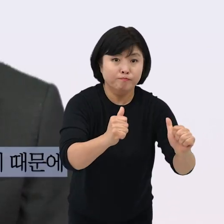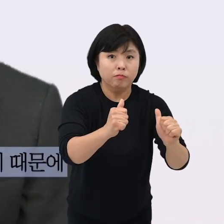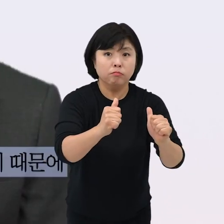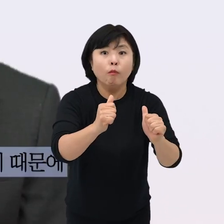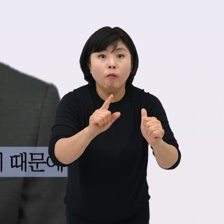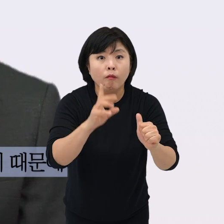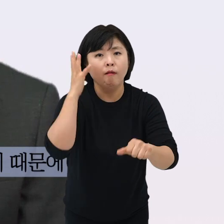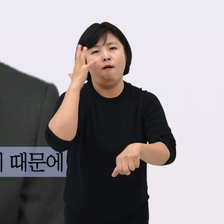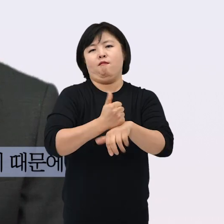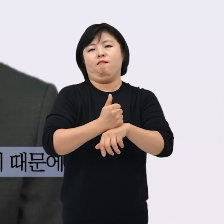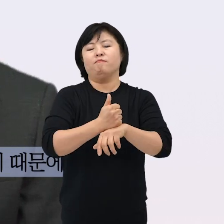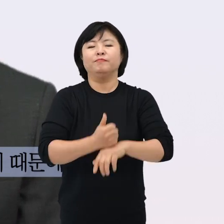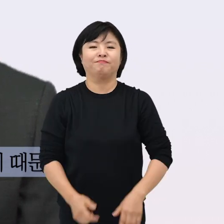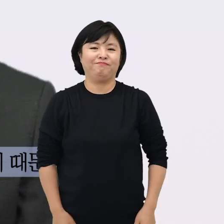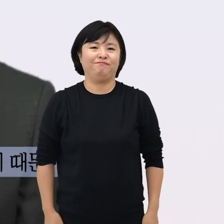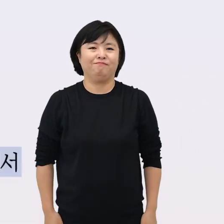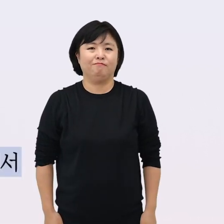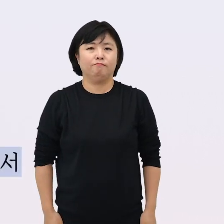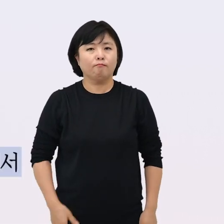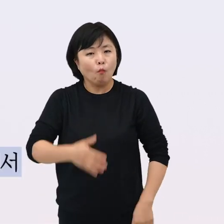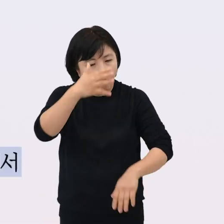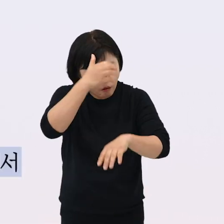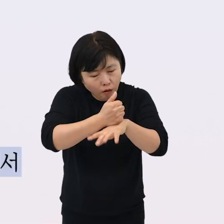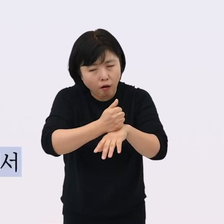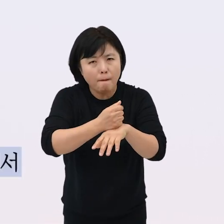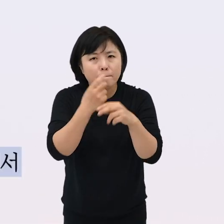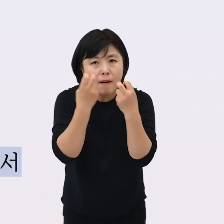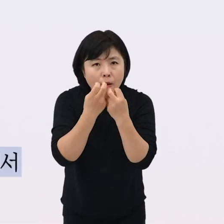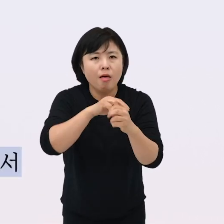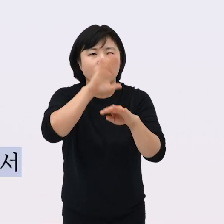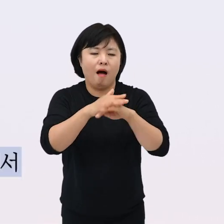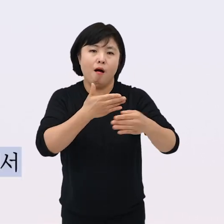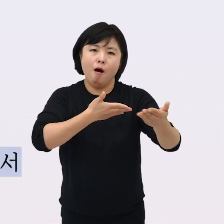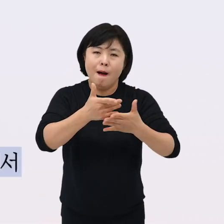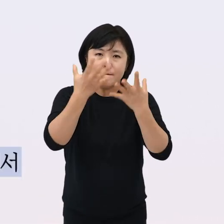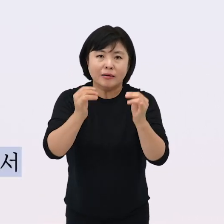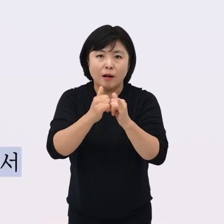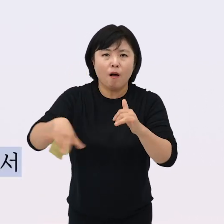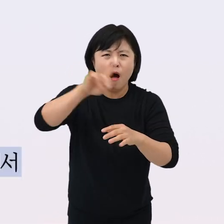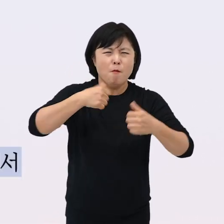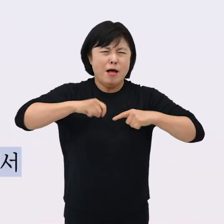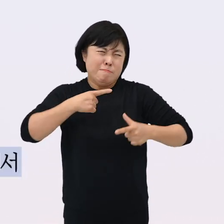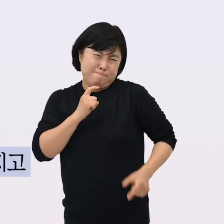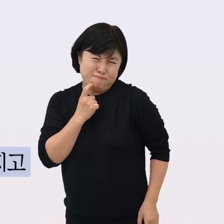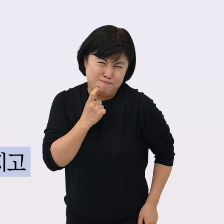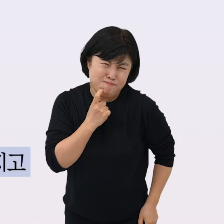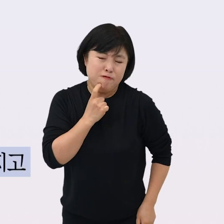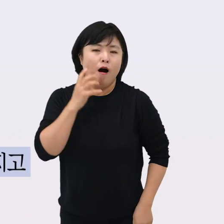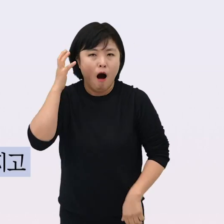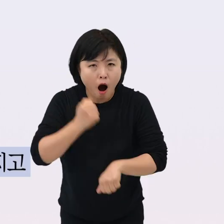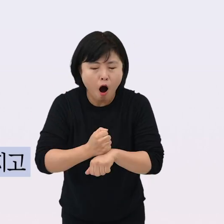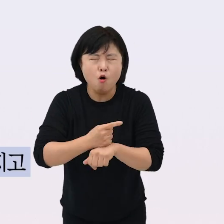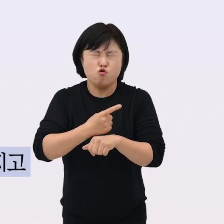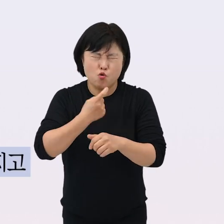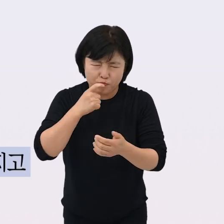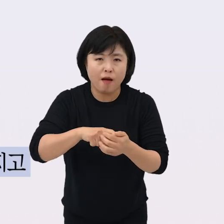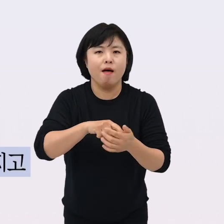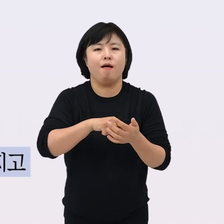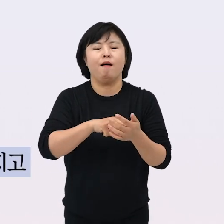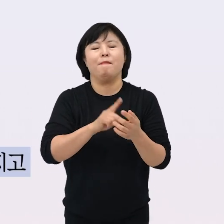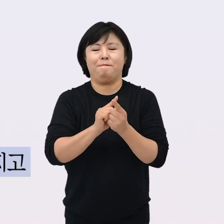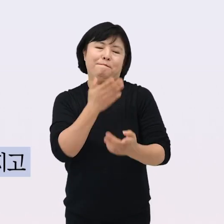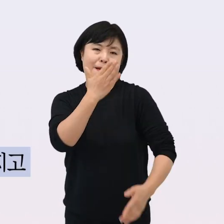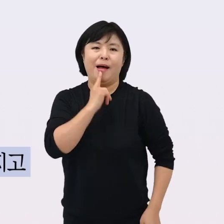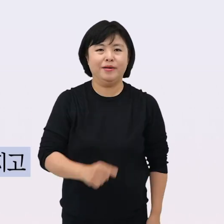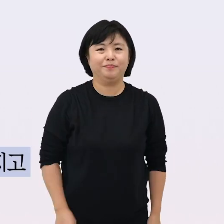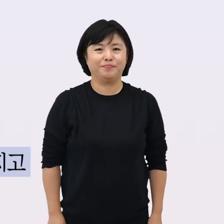삶에서 꾸준하게 체화될 수 있기 때문에 결과를 볼 수 있는 접근 방법을 공유해서 보다 많은 사람들이